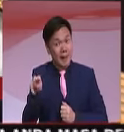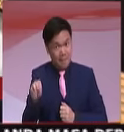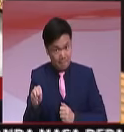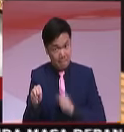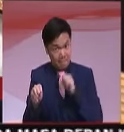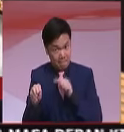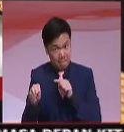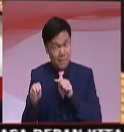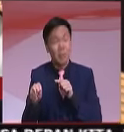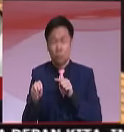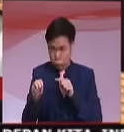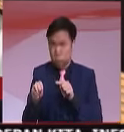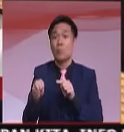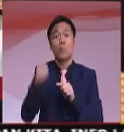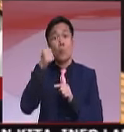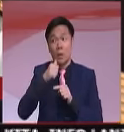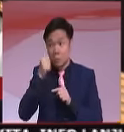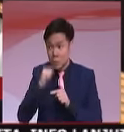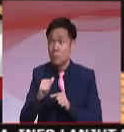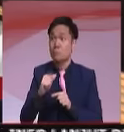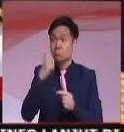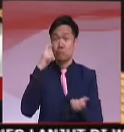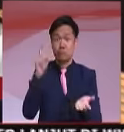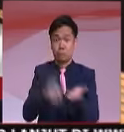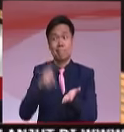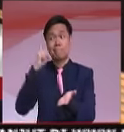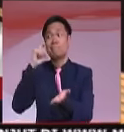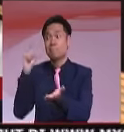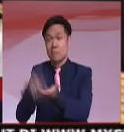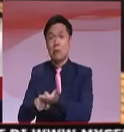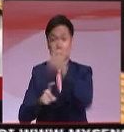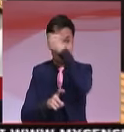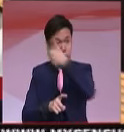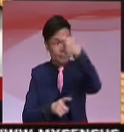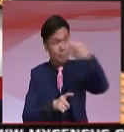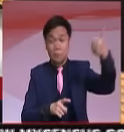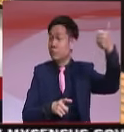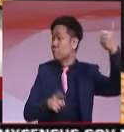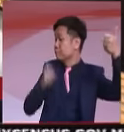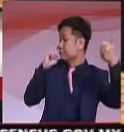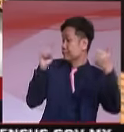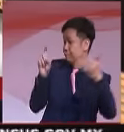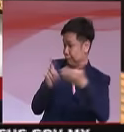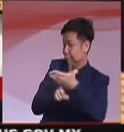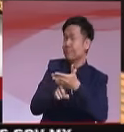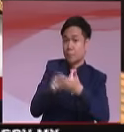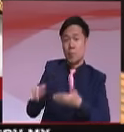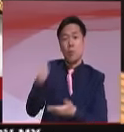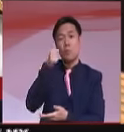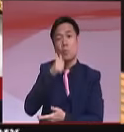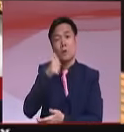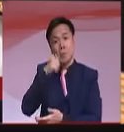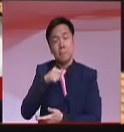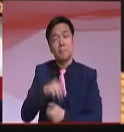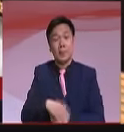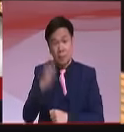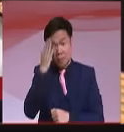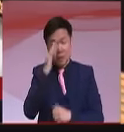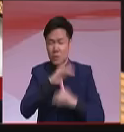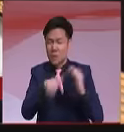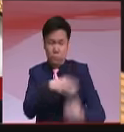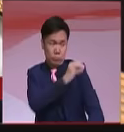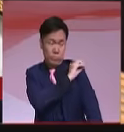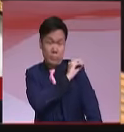memang Direction Live oleh pulsa di gitu Dan saya yakin semoga e-pegawai